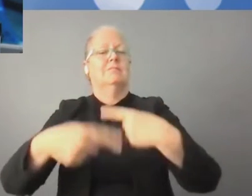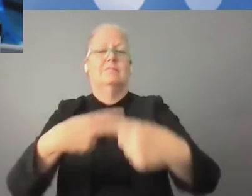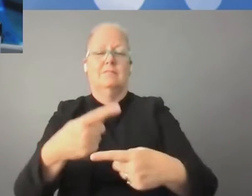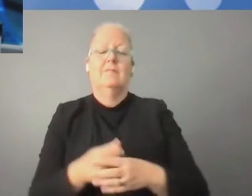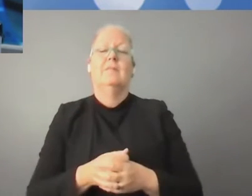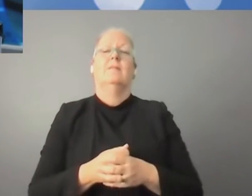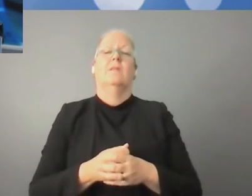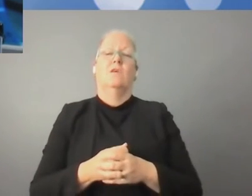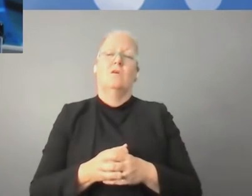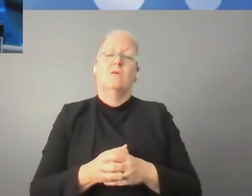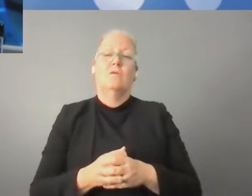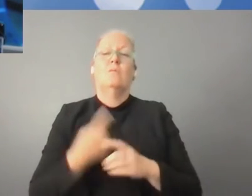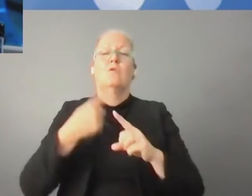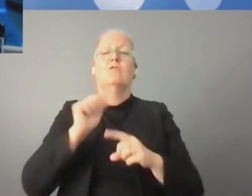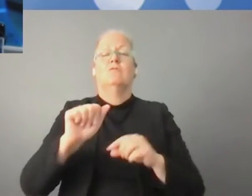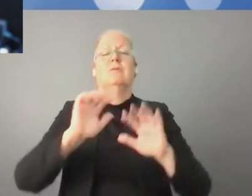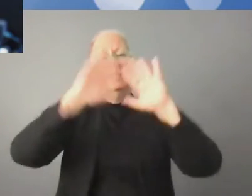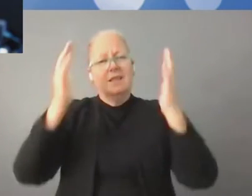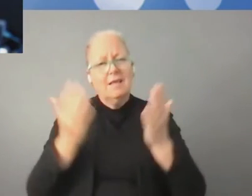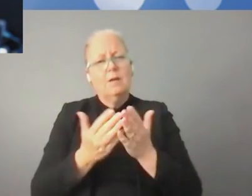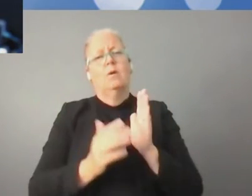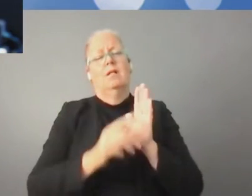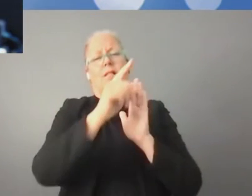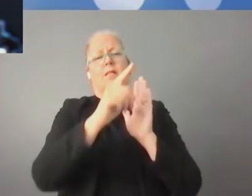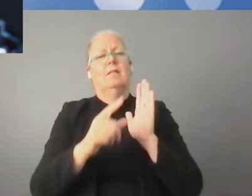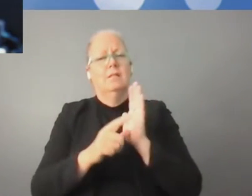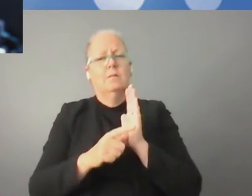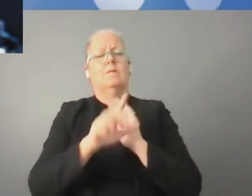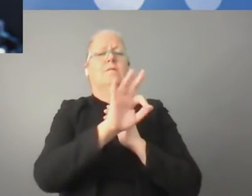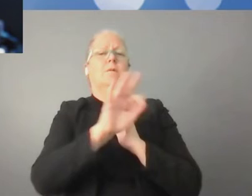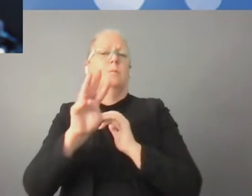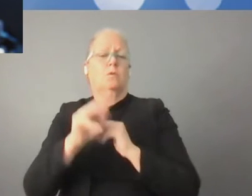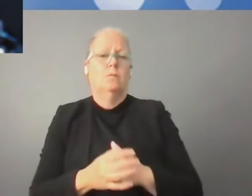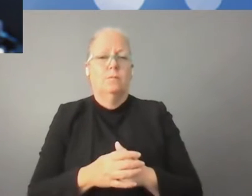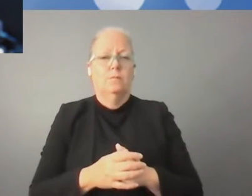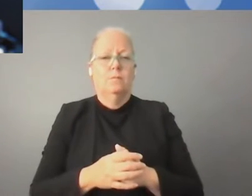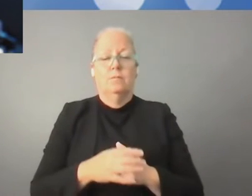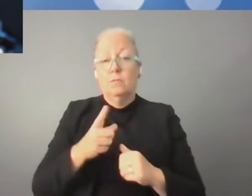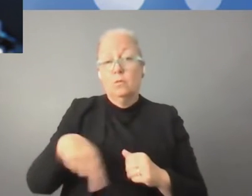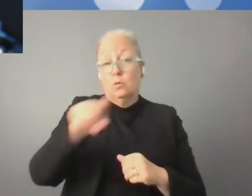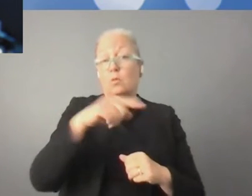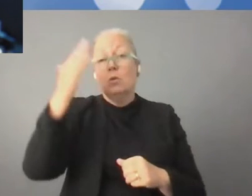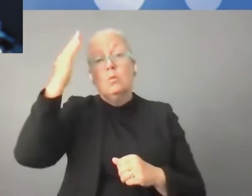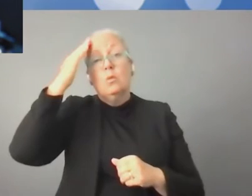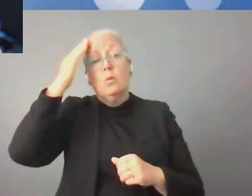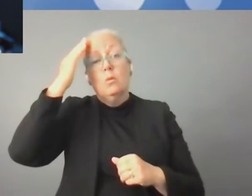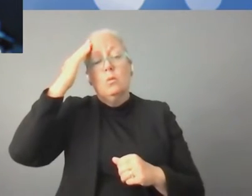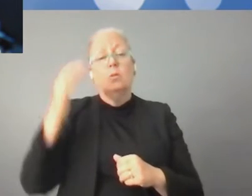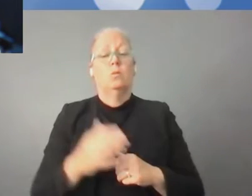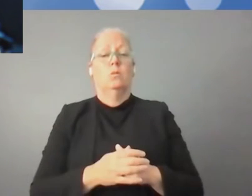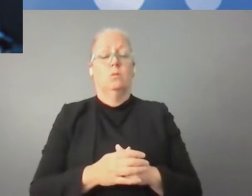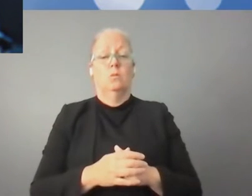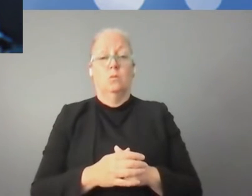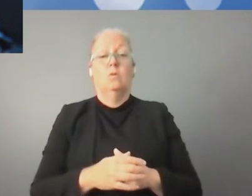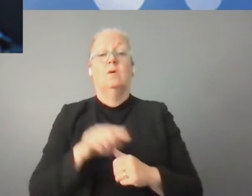Считаем, что в контексте цифровых технологий необходимо сотрудничество между частным и публичным секторами. Важно